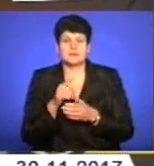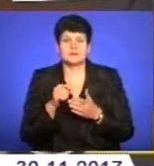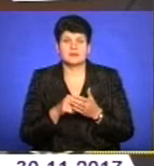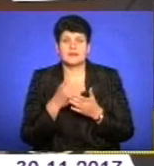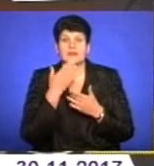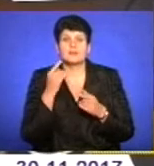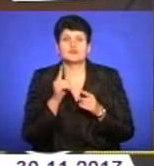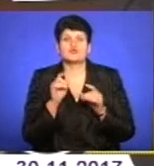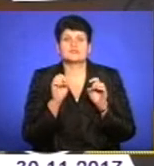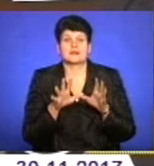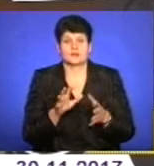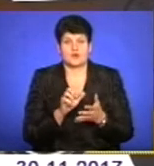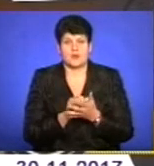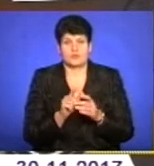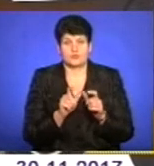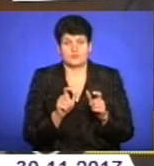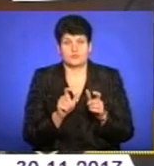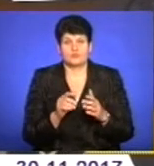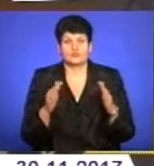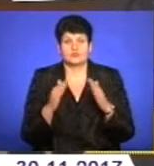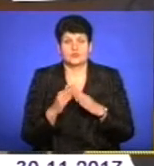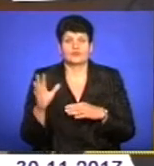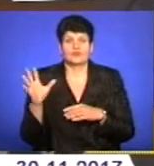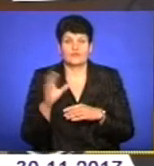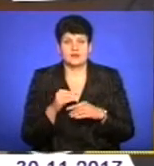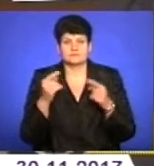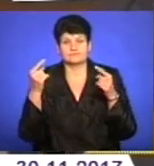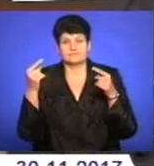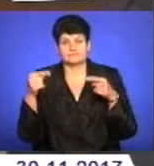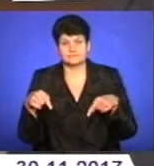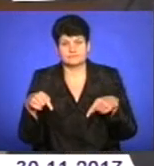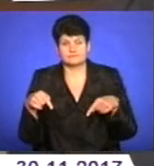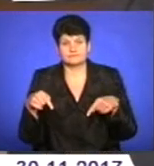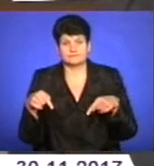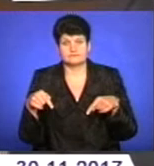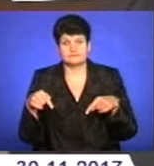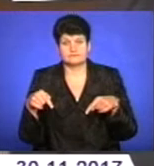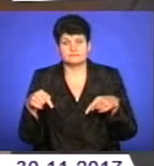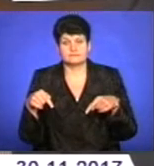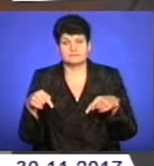що здавати в оренду. Будівля вся знаходиться в руїнах, ті замкові